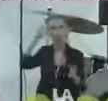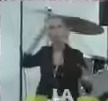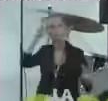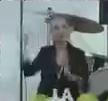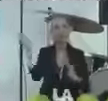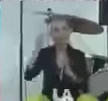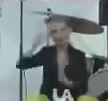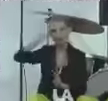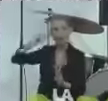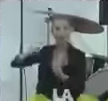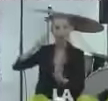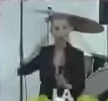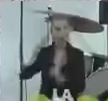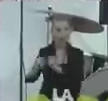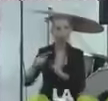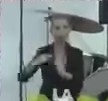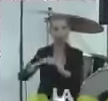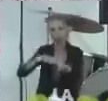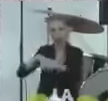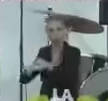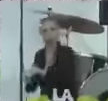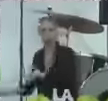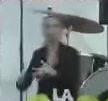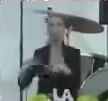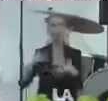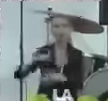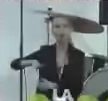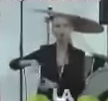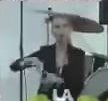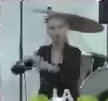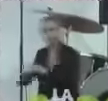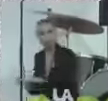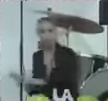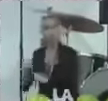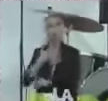normative anticorruzione. E abbiamo poi il MOSE che ci costa da